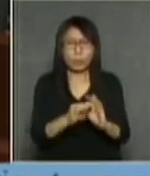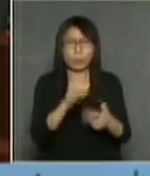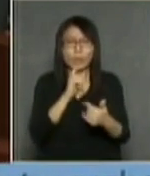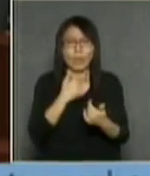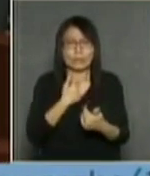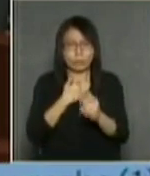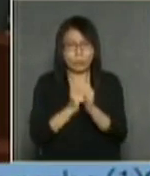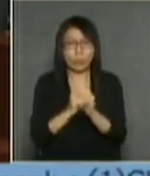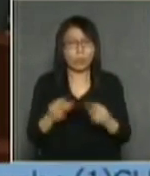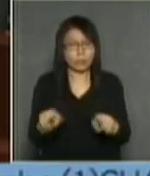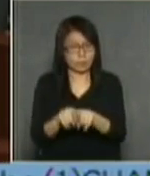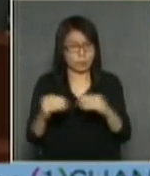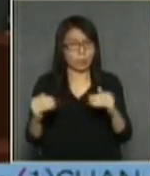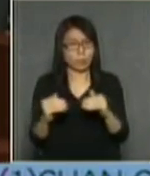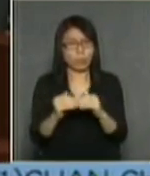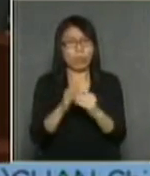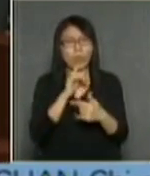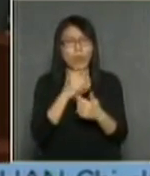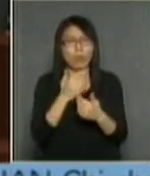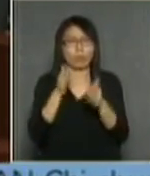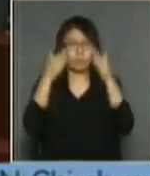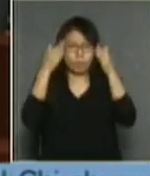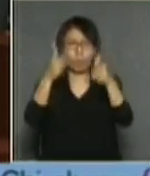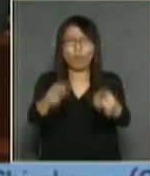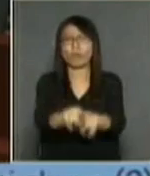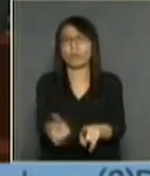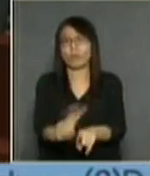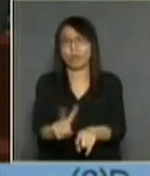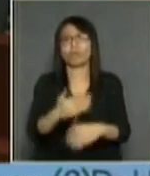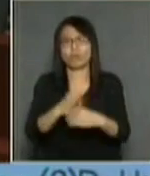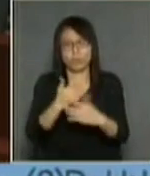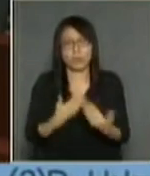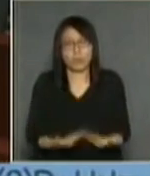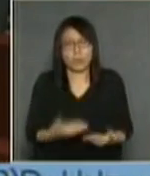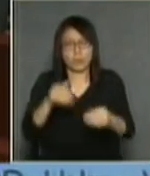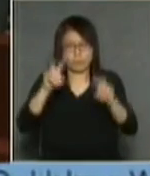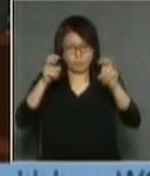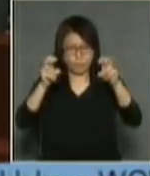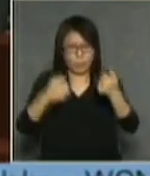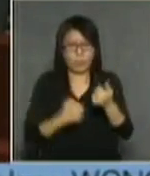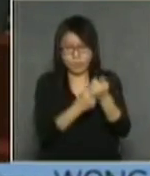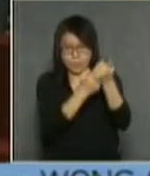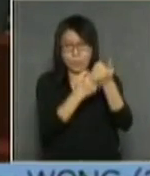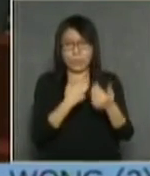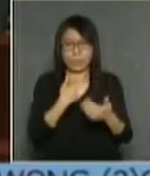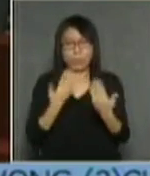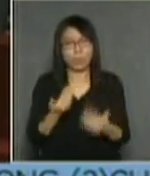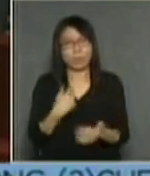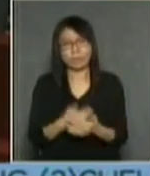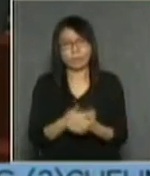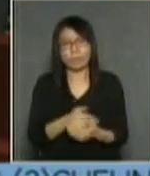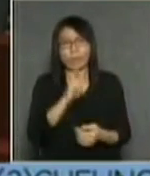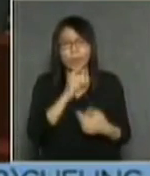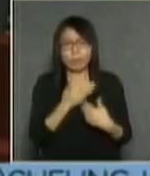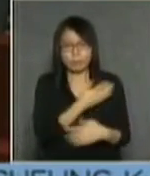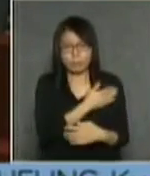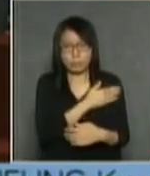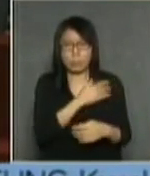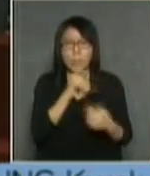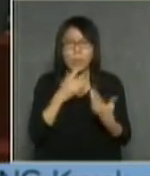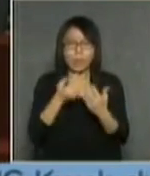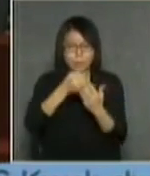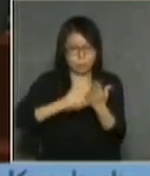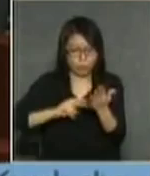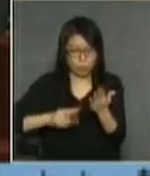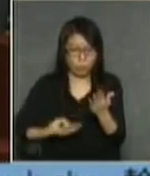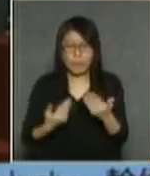一致，方向相同，所以我们是会支持今天的原动议。可惜无论是修改现